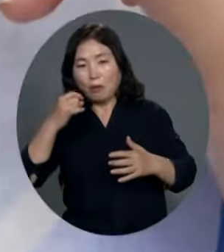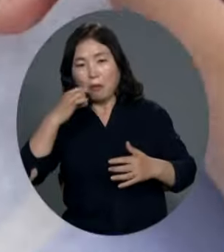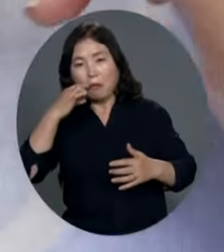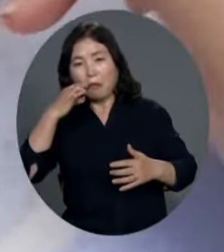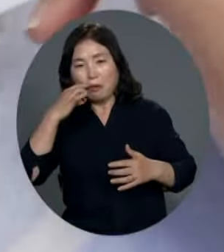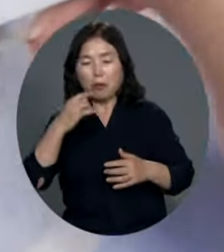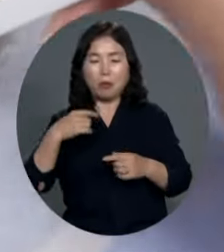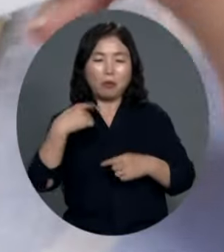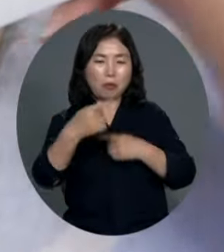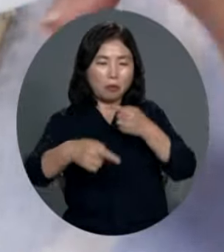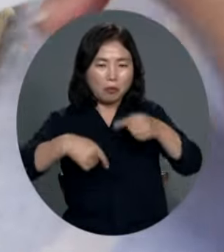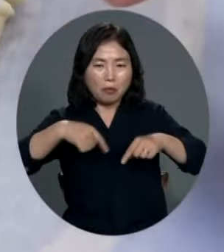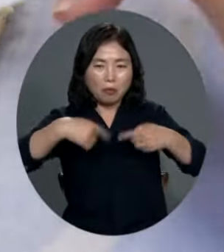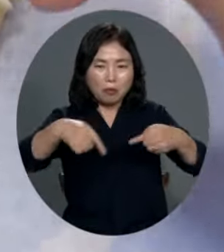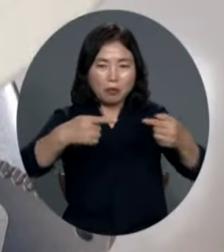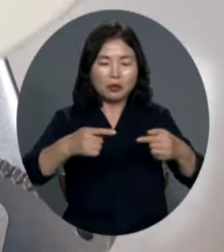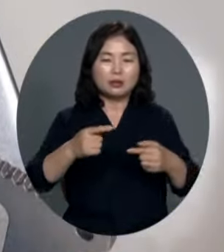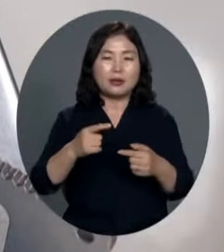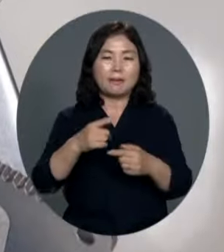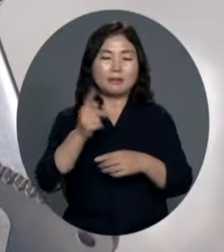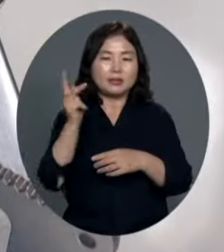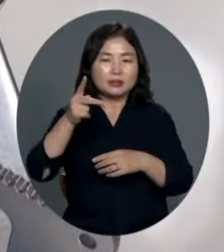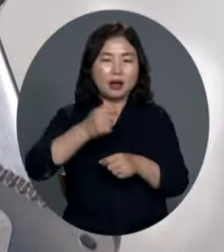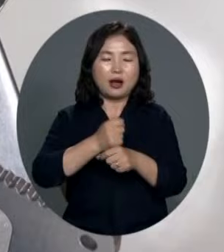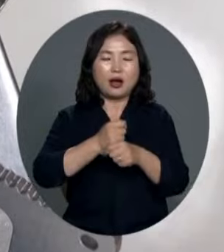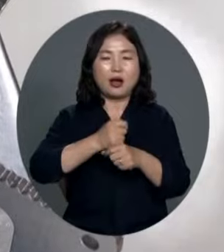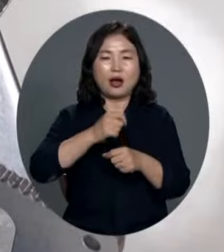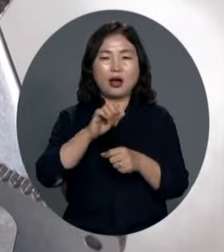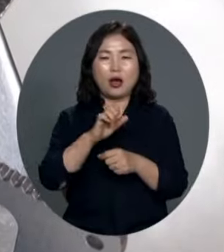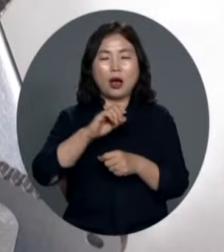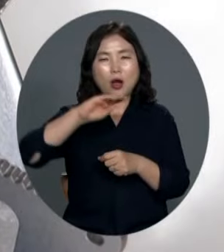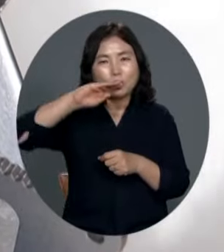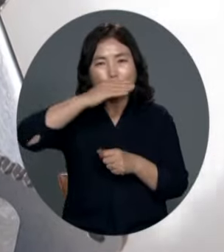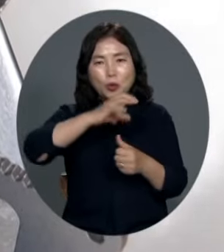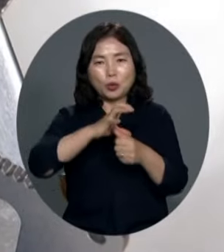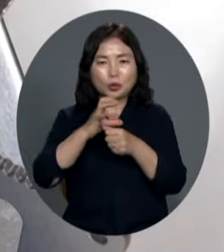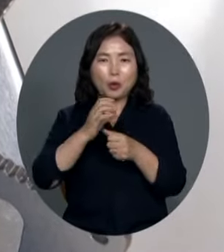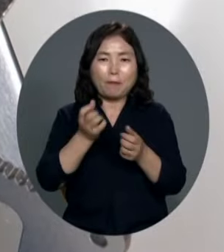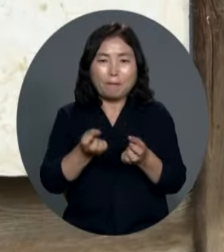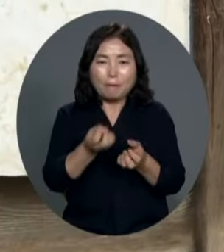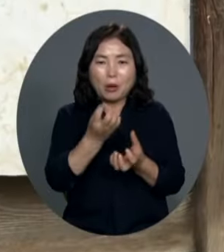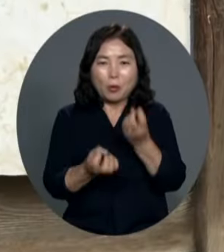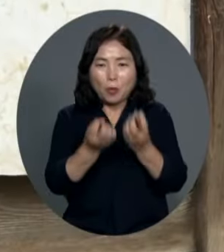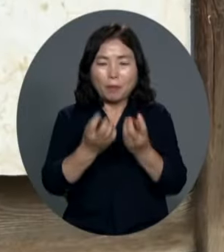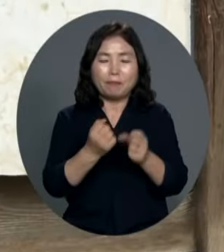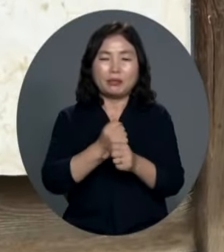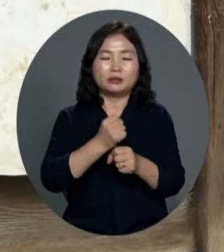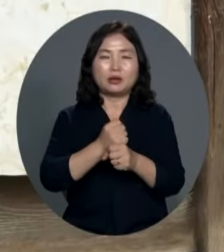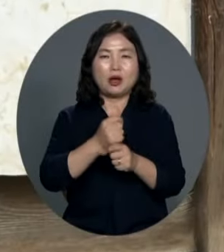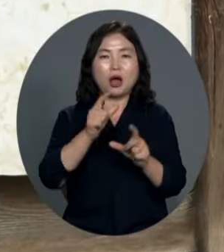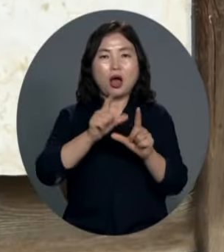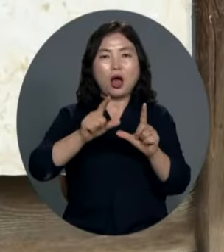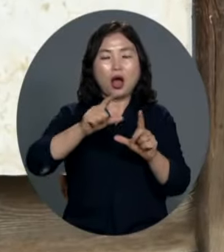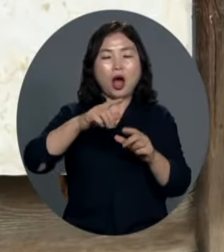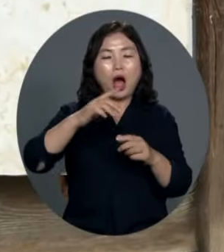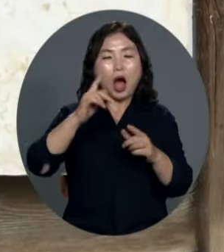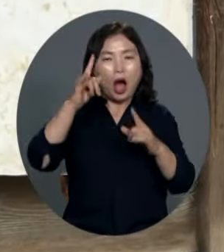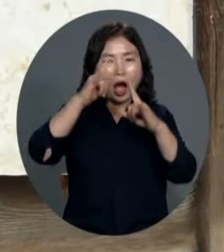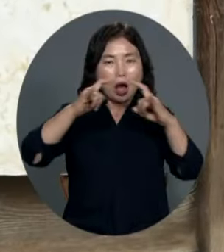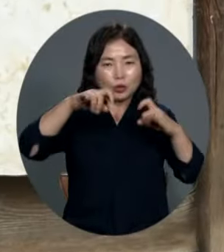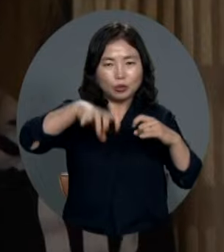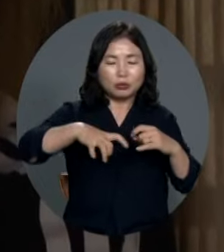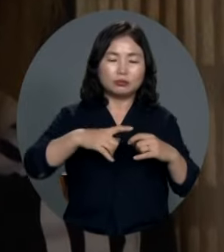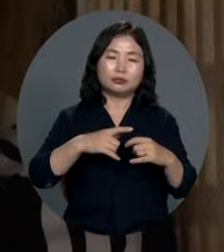입 사과 피자를 만들고 국산 옥수 팝콘도 만들어습니다 한옥에서는 고함을